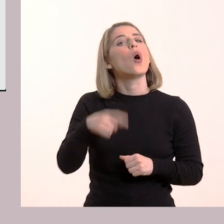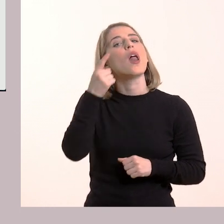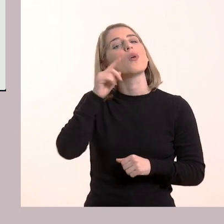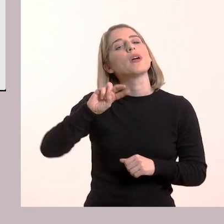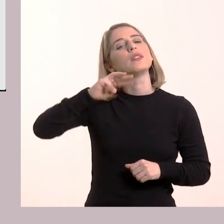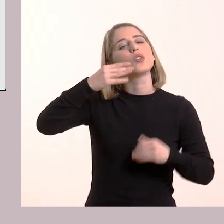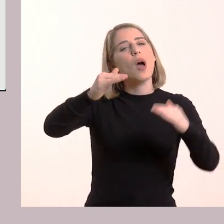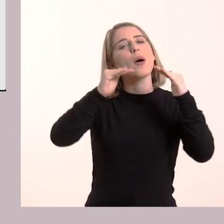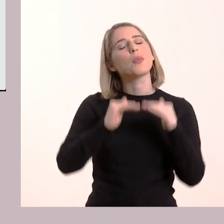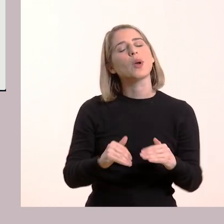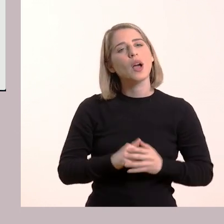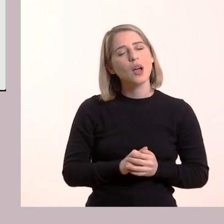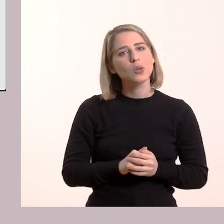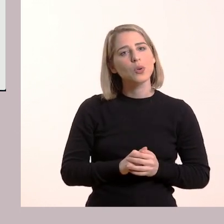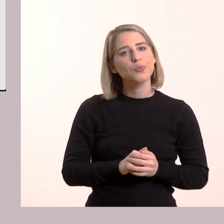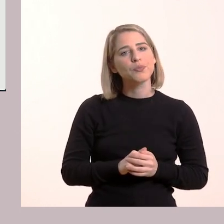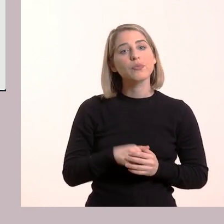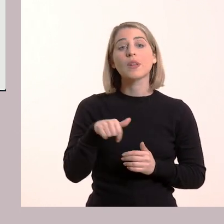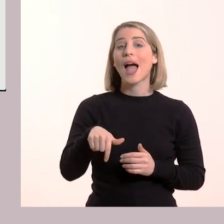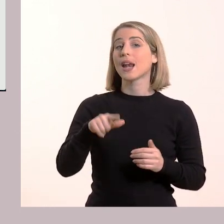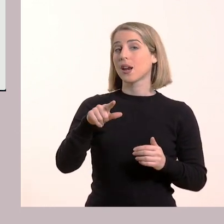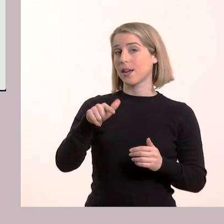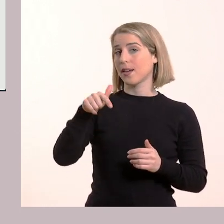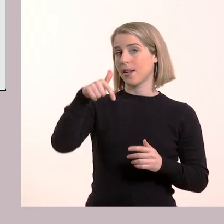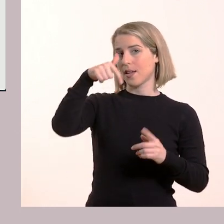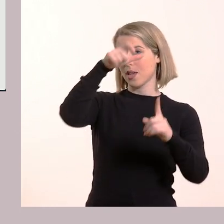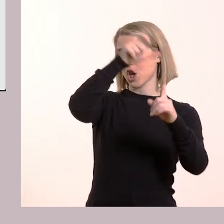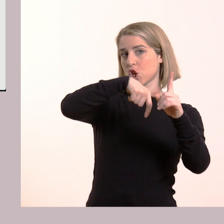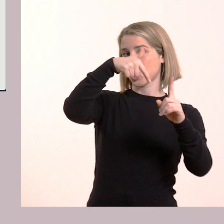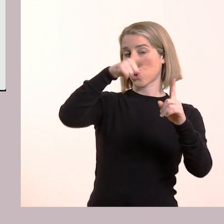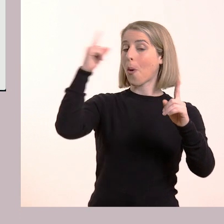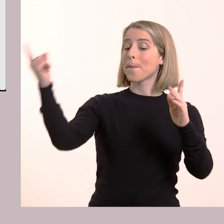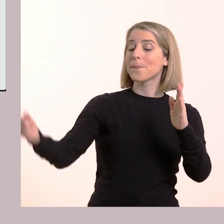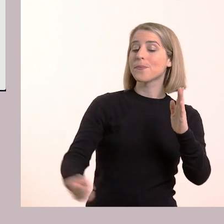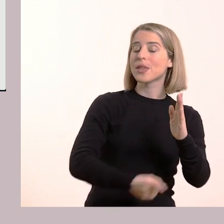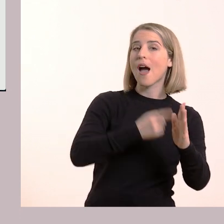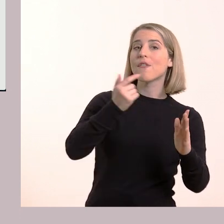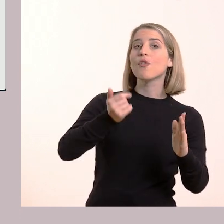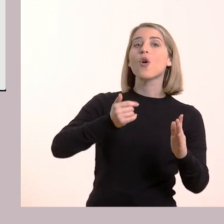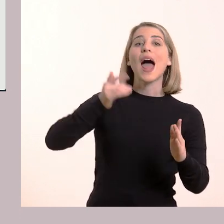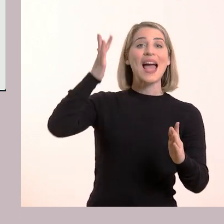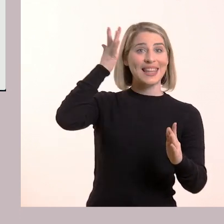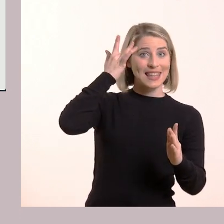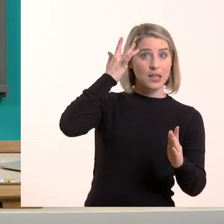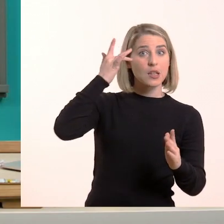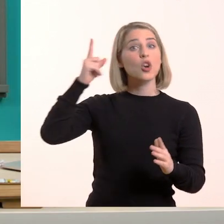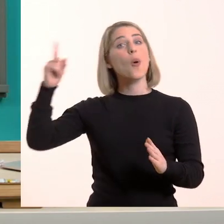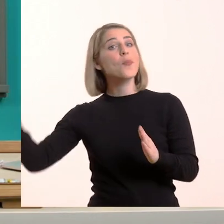ερώτημα. Αν αγγίξει, λέει, το Γιώργο μια φορά με το κίτρινο ραβδί και μια φορά με το